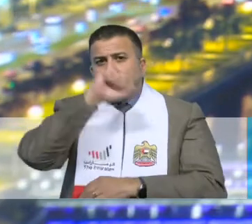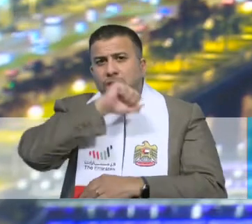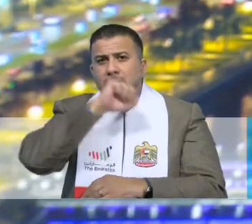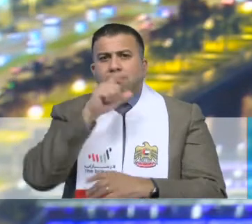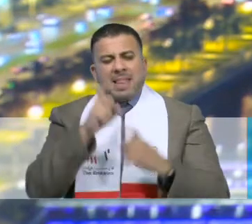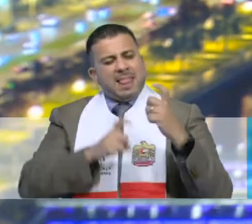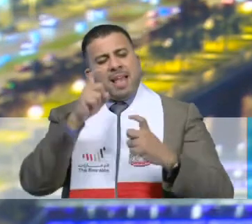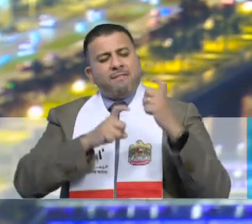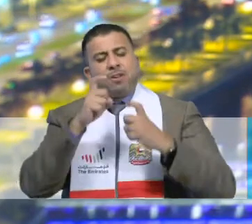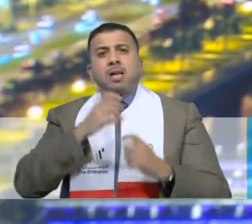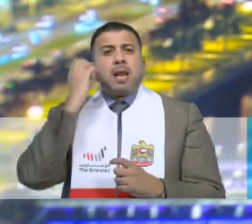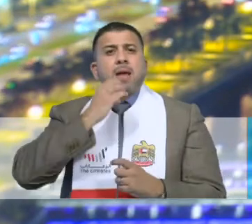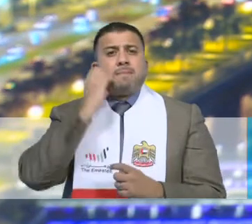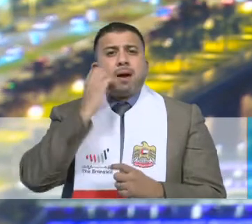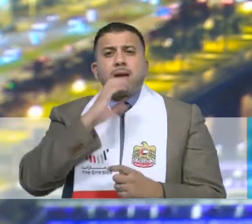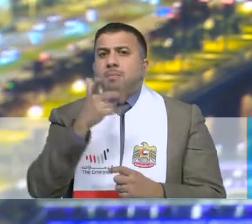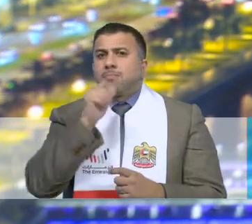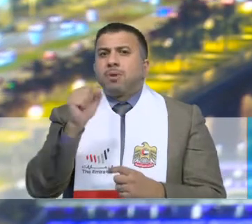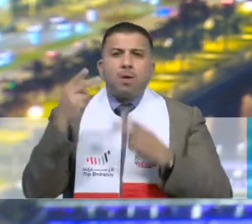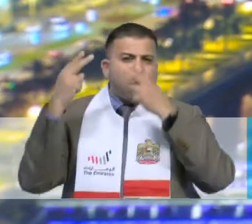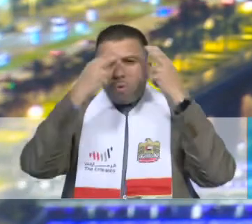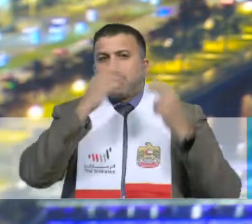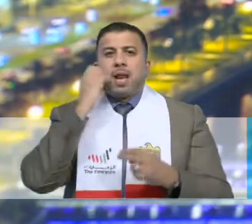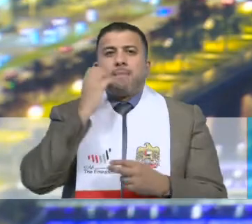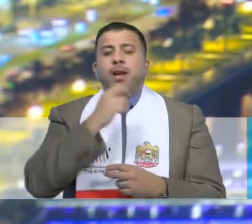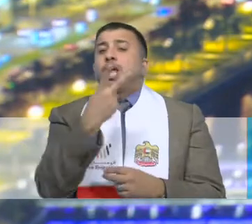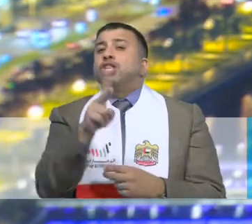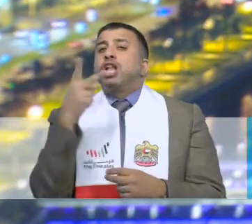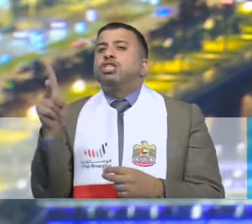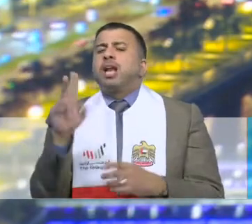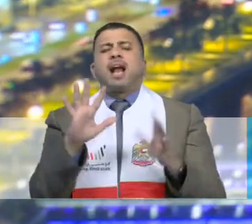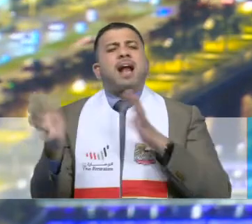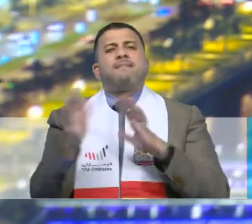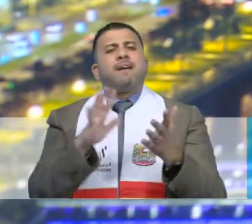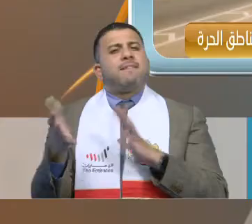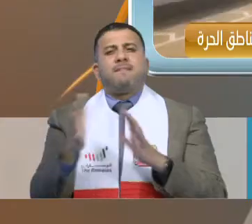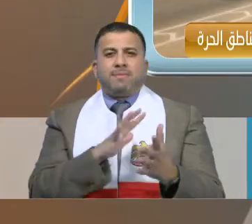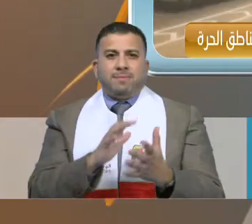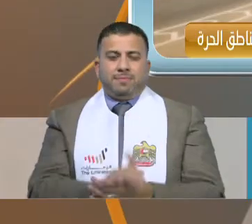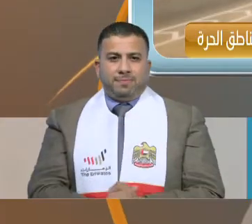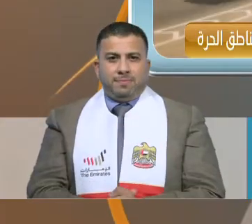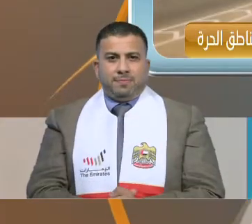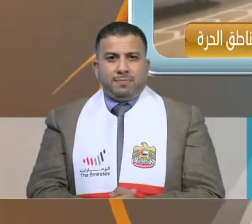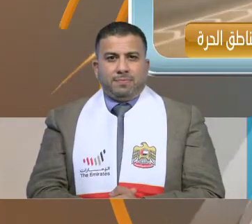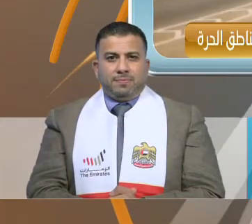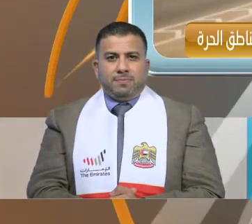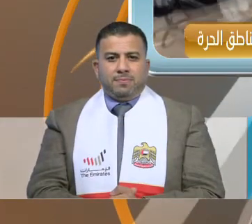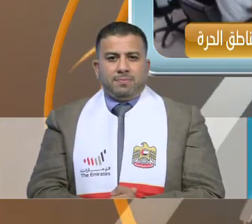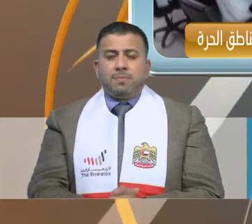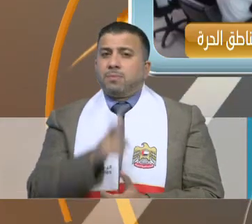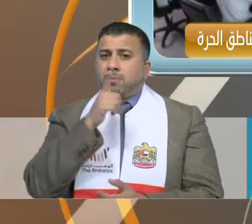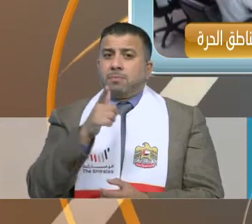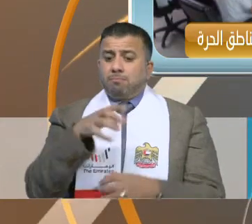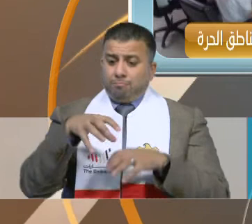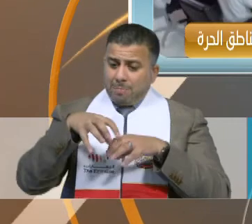تعزيز تنافسية دولة الإمارات وتحقيق مبادئ رؤية الإمارات 2020. لا شك بأن